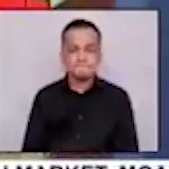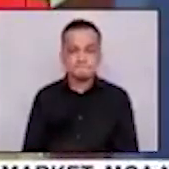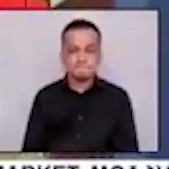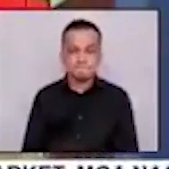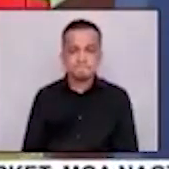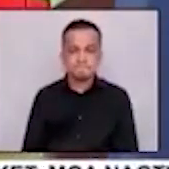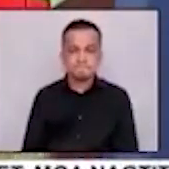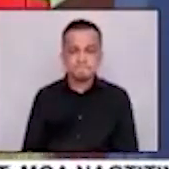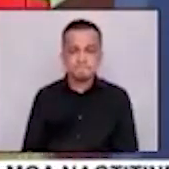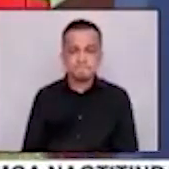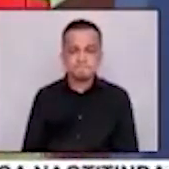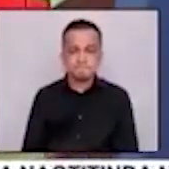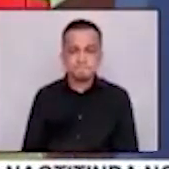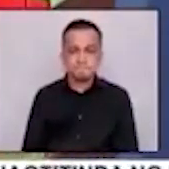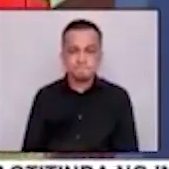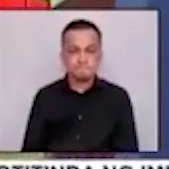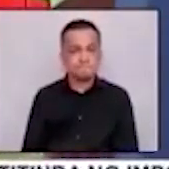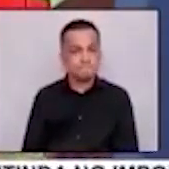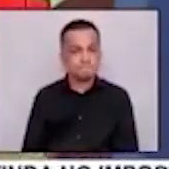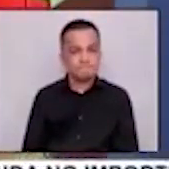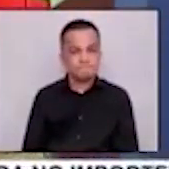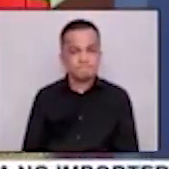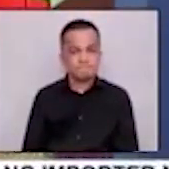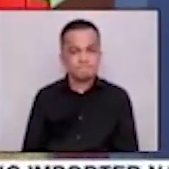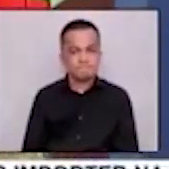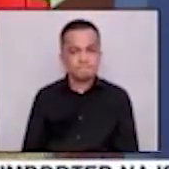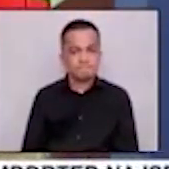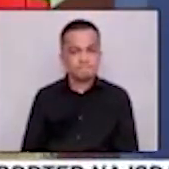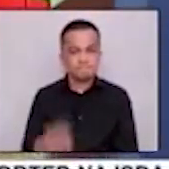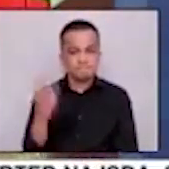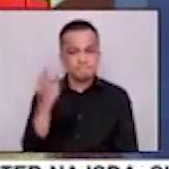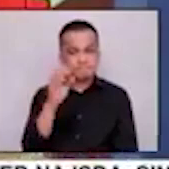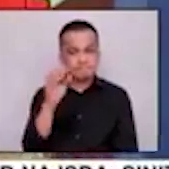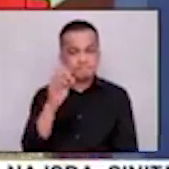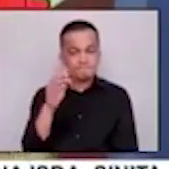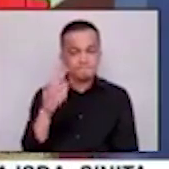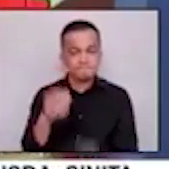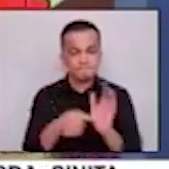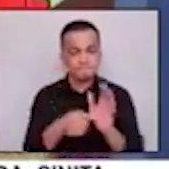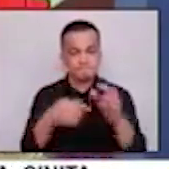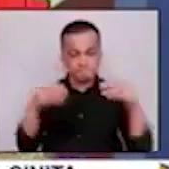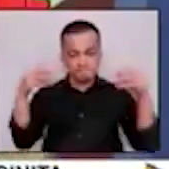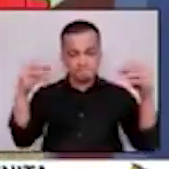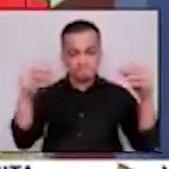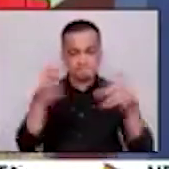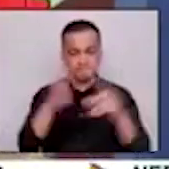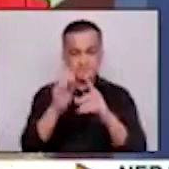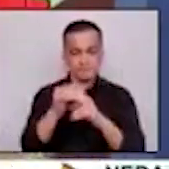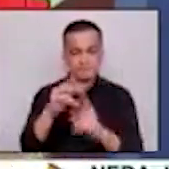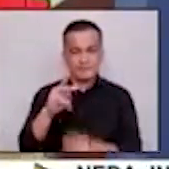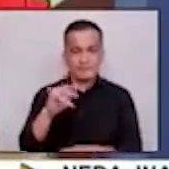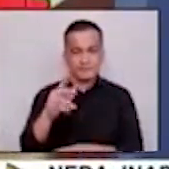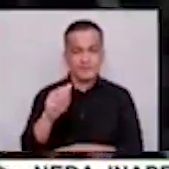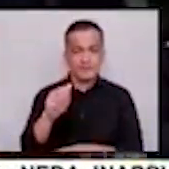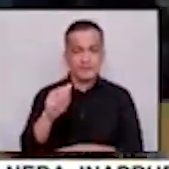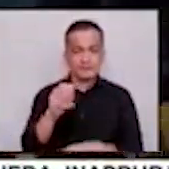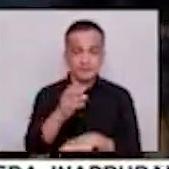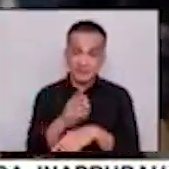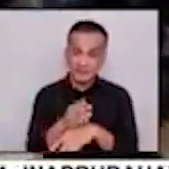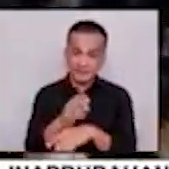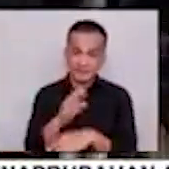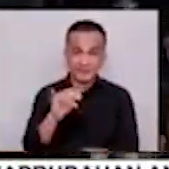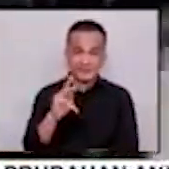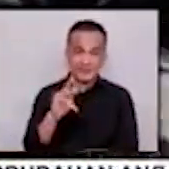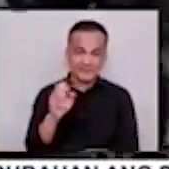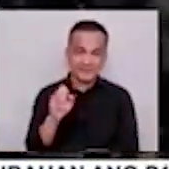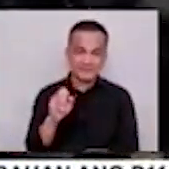Pinailawan na ang mga makukulay na Christmas display sa Paskuhan Park sa Barangay Malaya sa Mariveles, Bataan. Tapok po sa naturang parke ang